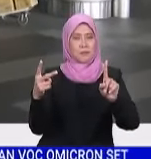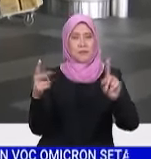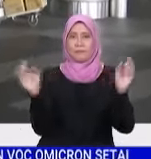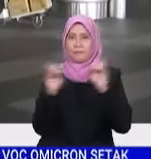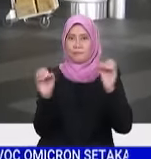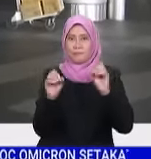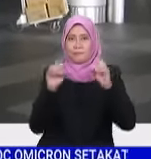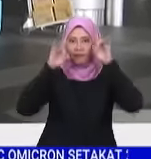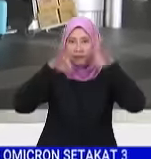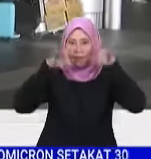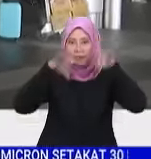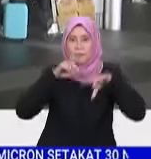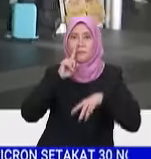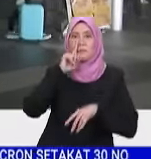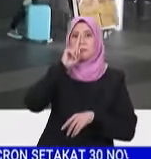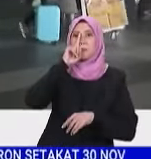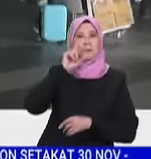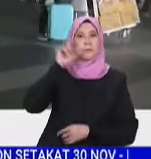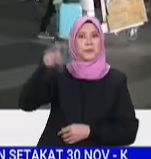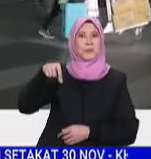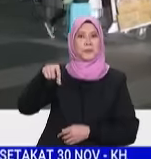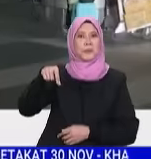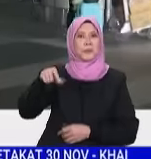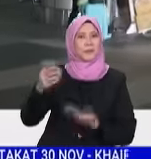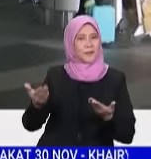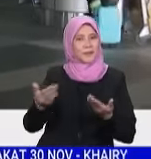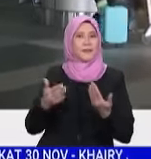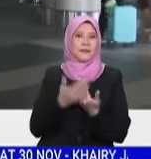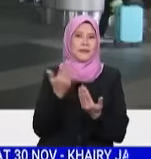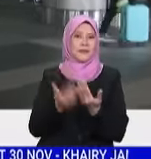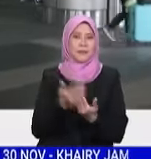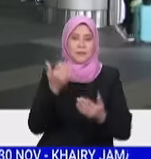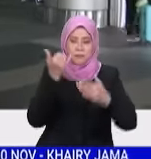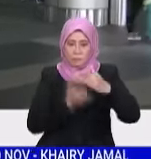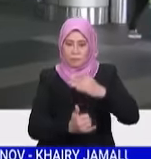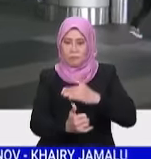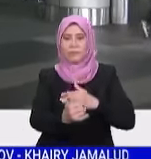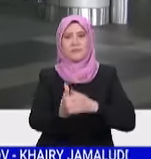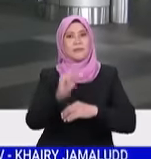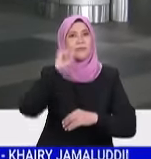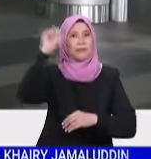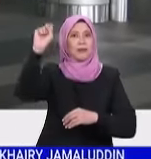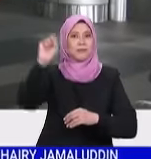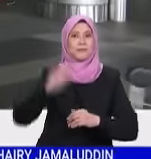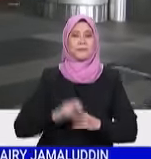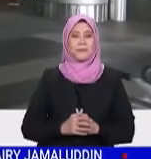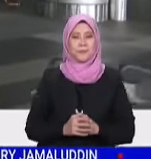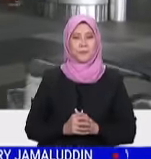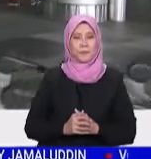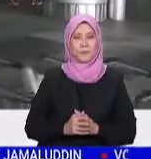rtk lagi di Sabah jadi ada kesenangan sikit untuk masuk ke negi sabahah